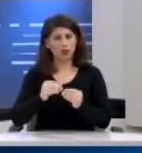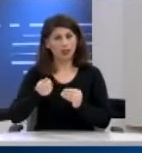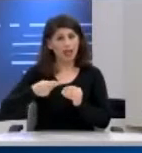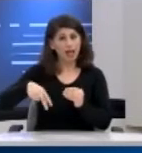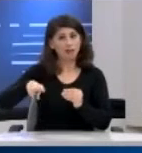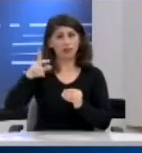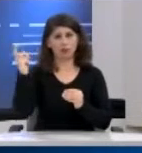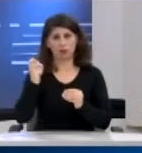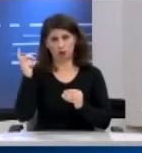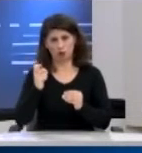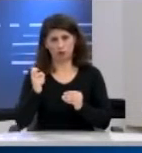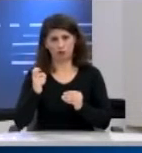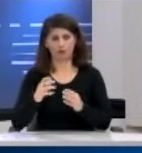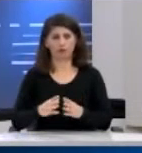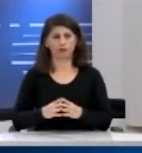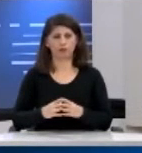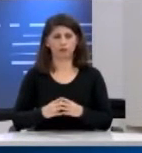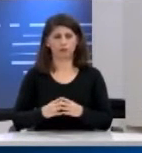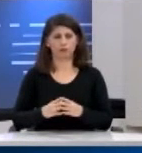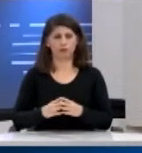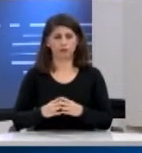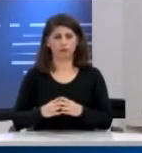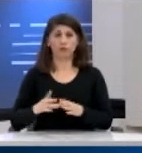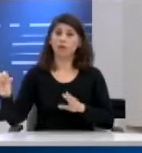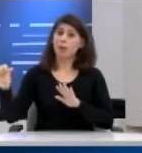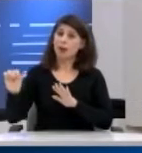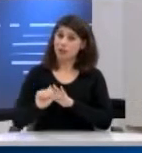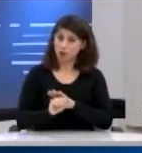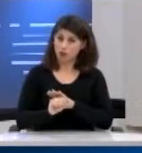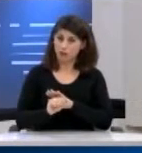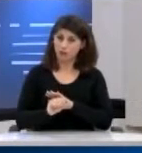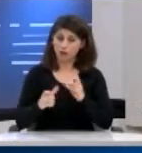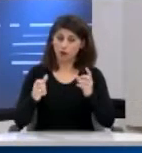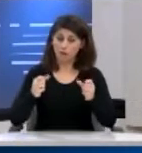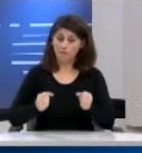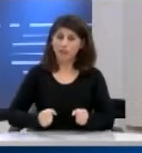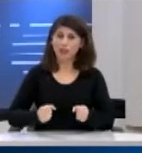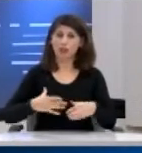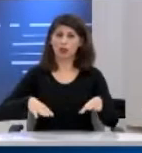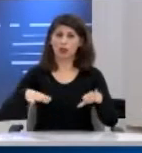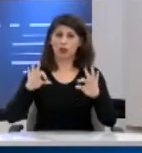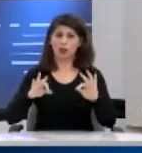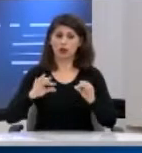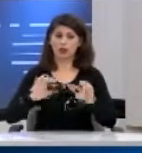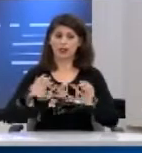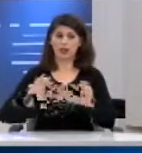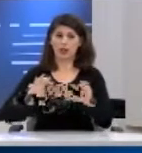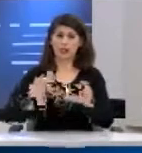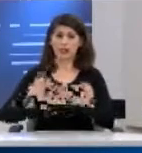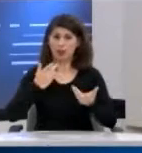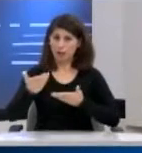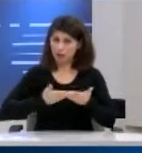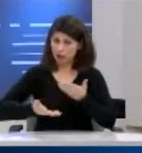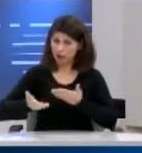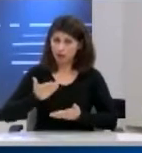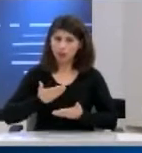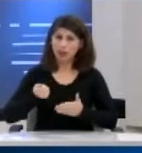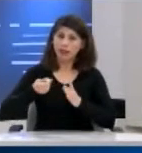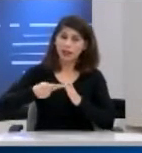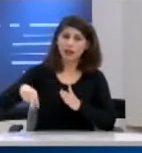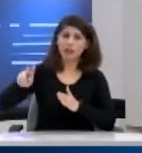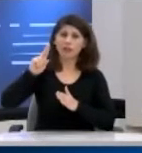μισθών. Την επαναφορά των βασικών αρχών των συλλογικών διαπραγμάτευσεων και την αύξηση του κατώτατου